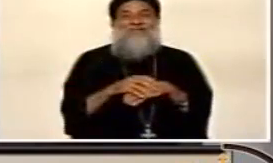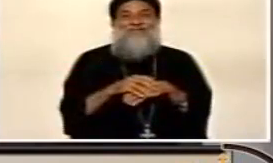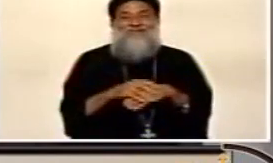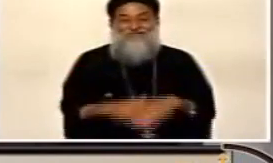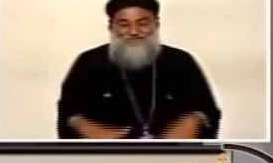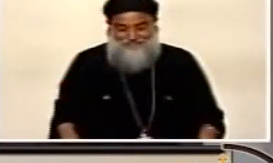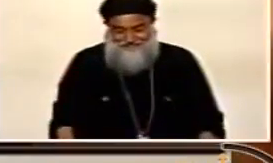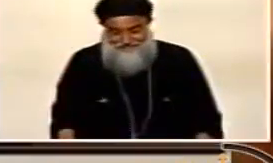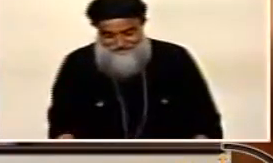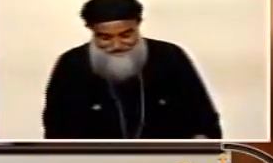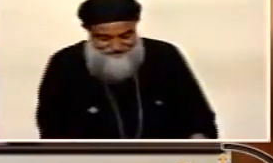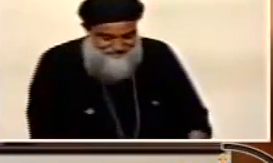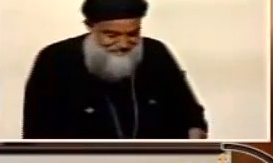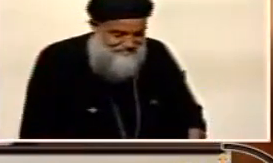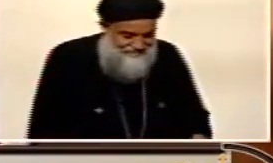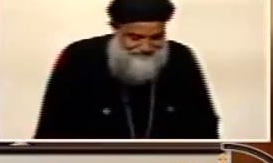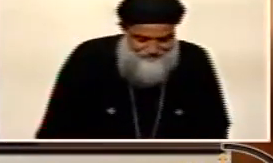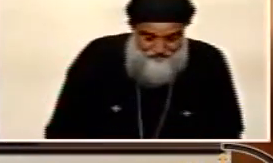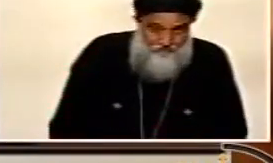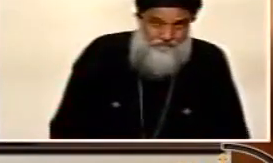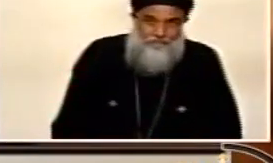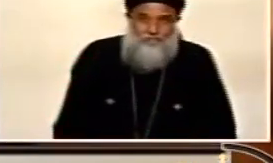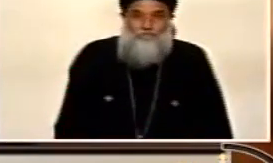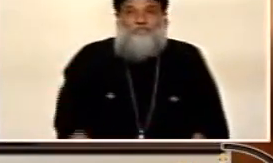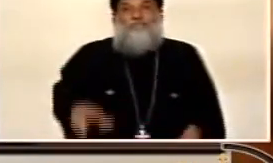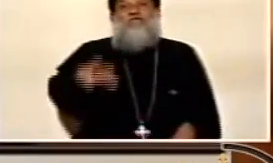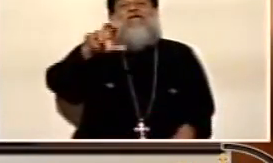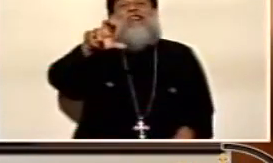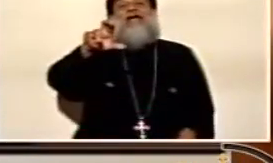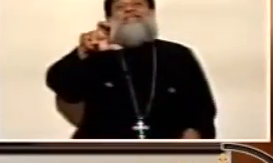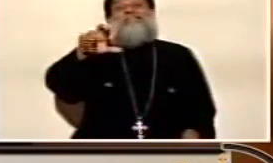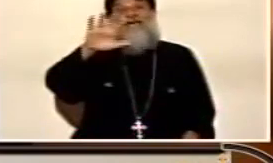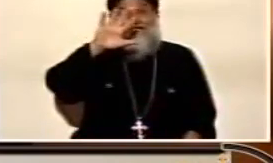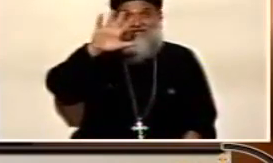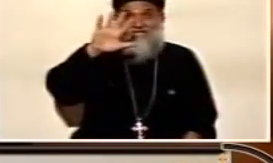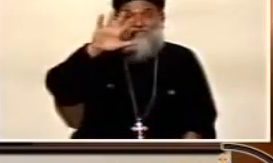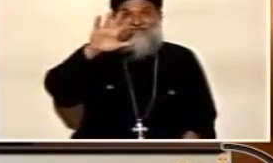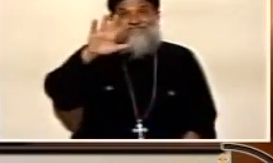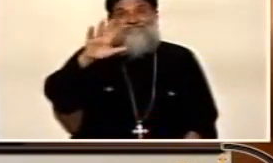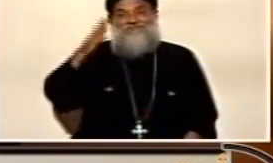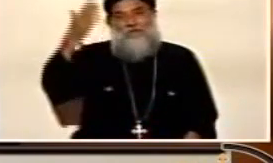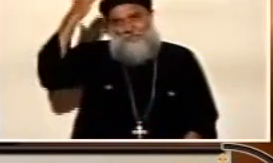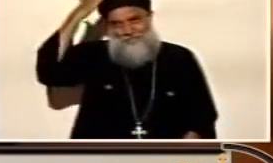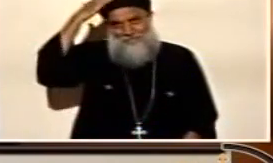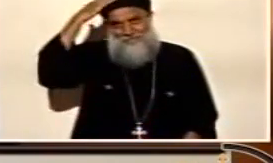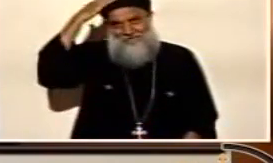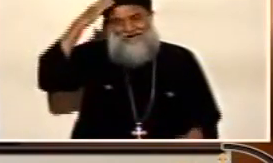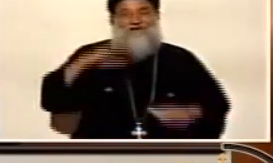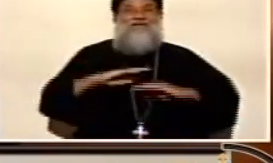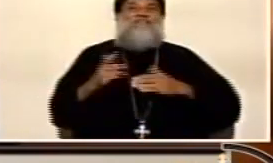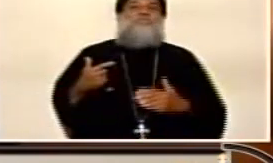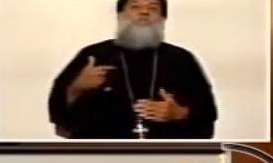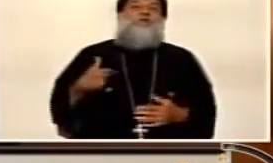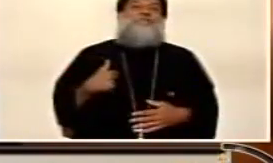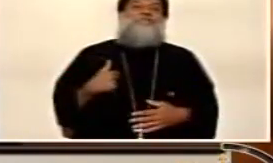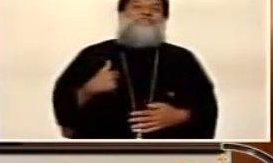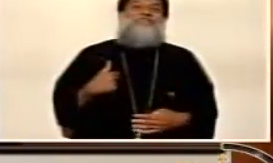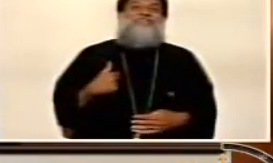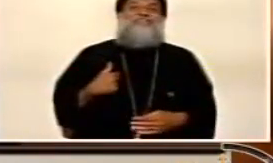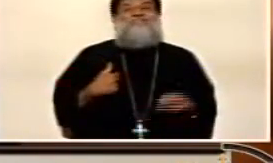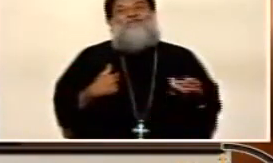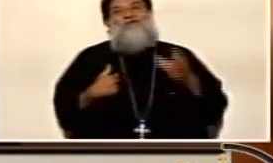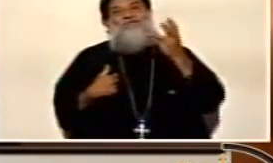دايما الأحد الخامس بنقرأ فيه إنجيل البركة، باعتبار إن حد الخامس